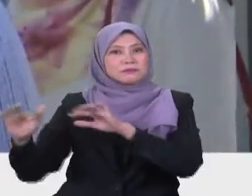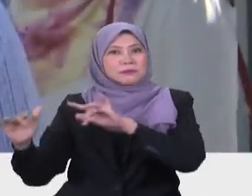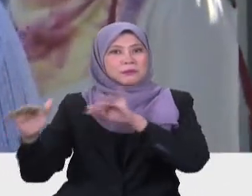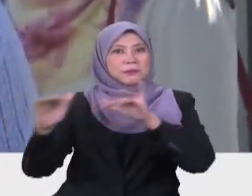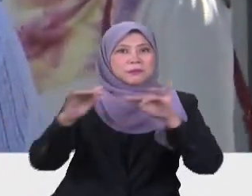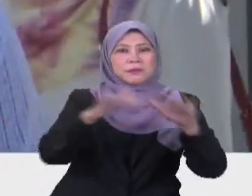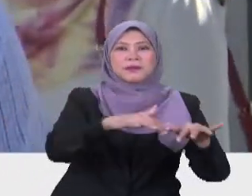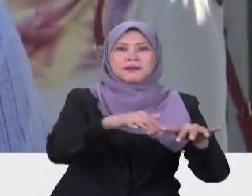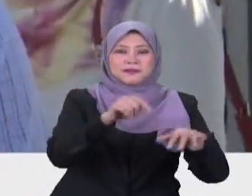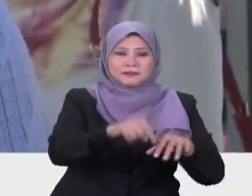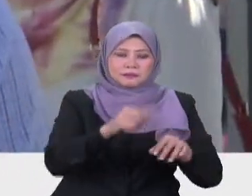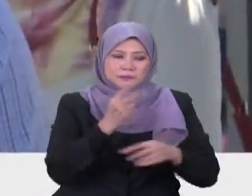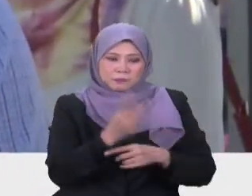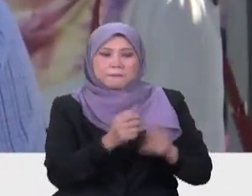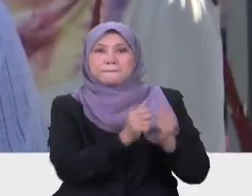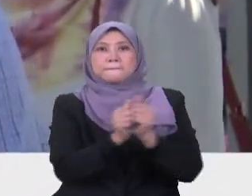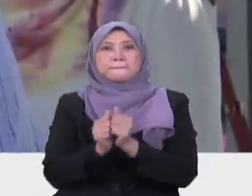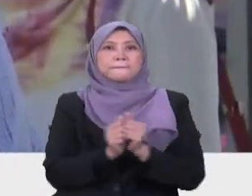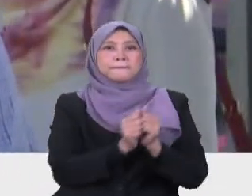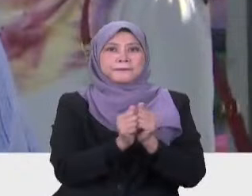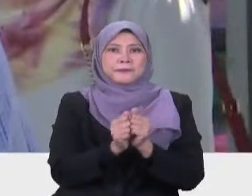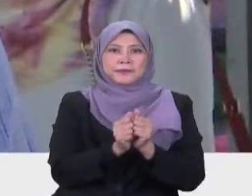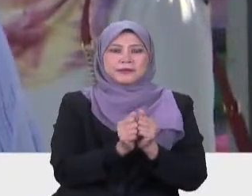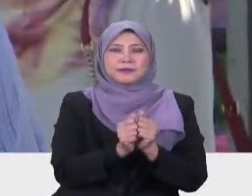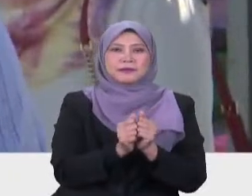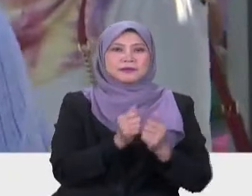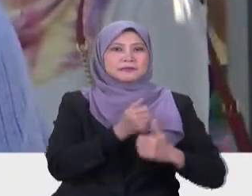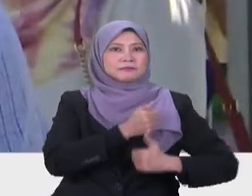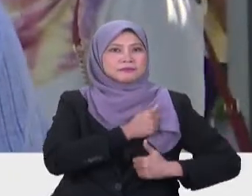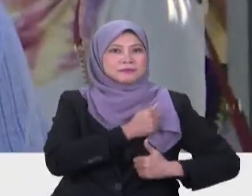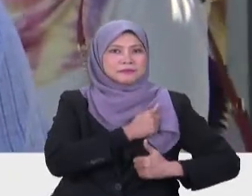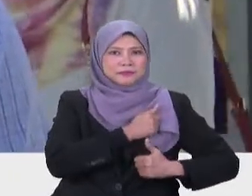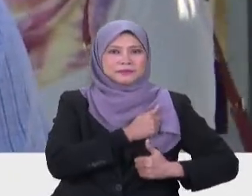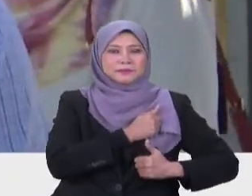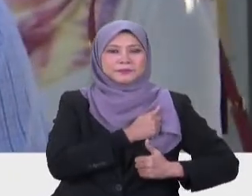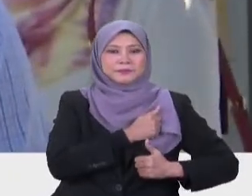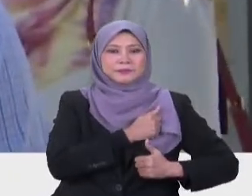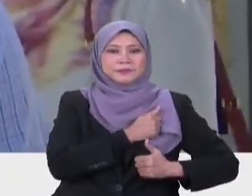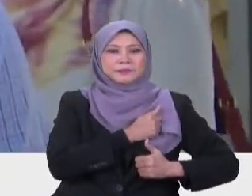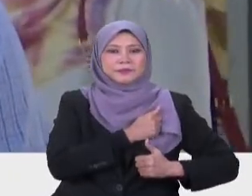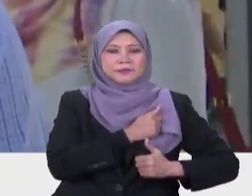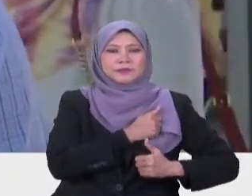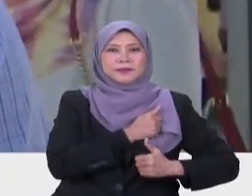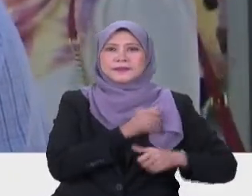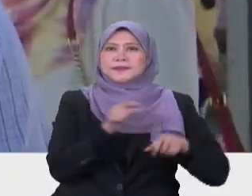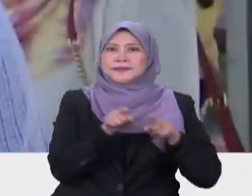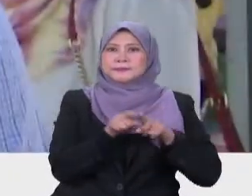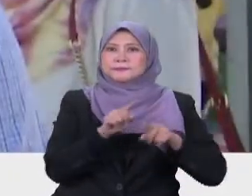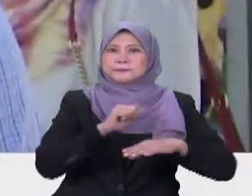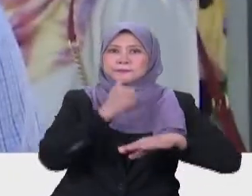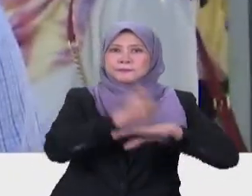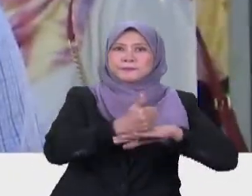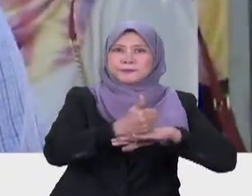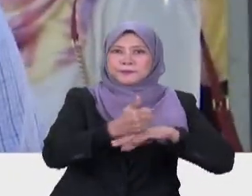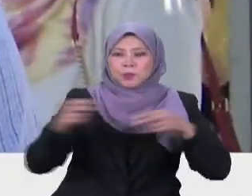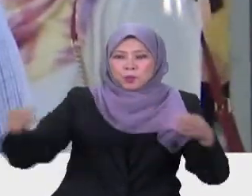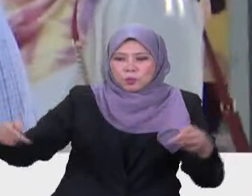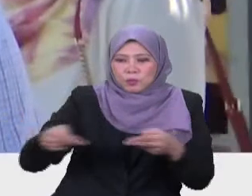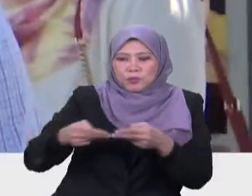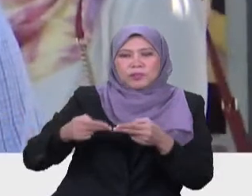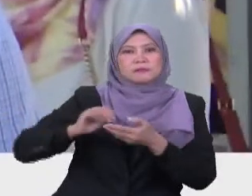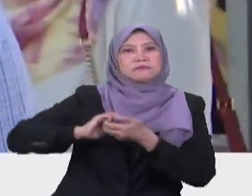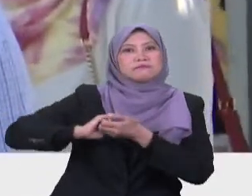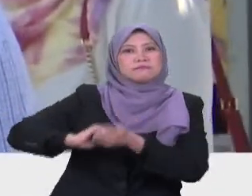Samad bersama-sama dengan anggota-anggota cendro bagi mewujudkan situ Rohim menuju ke